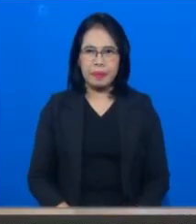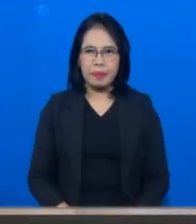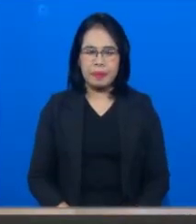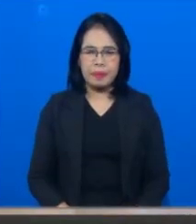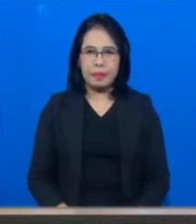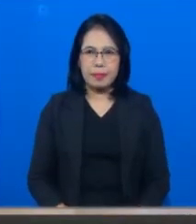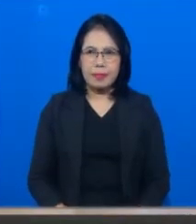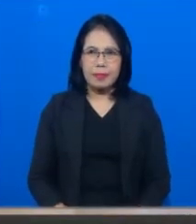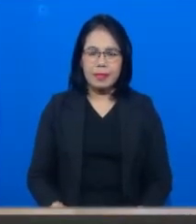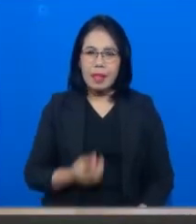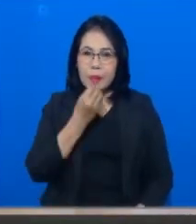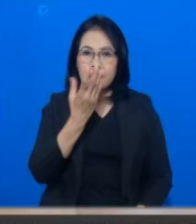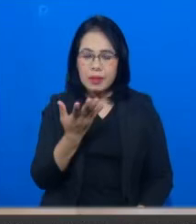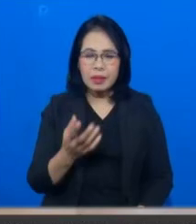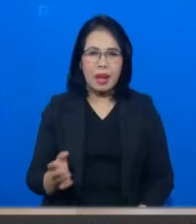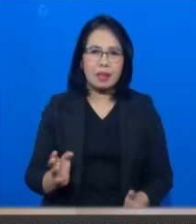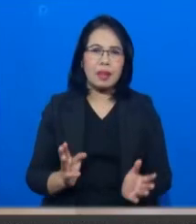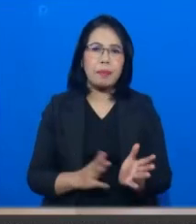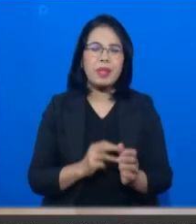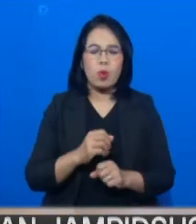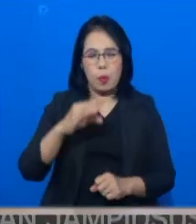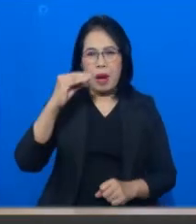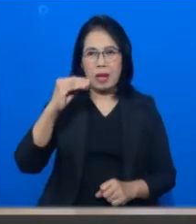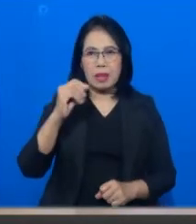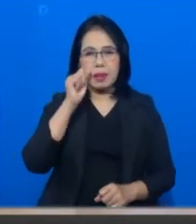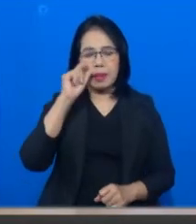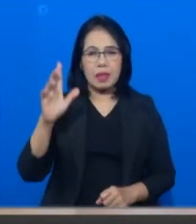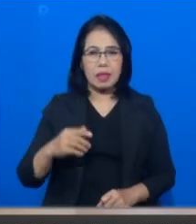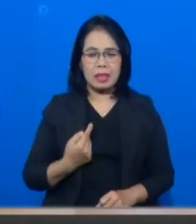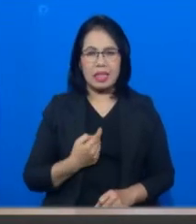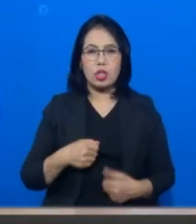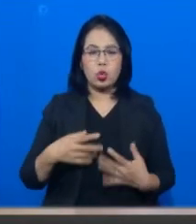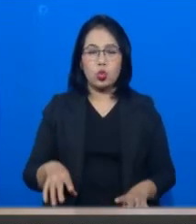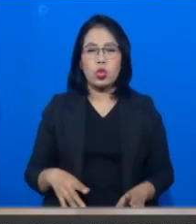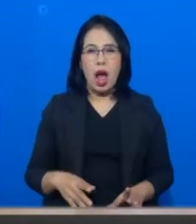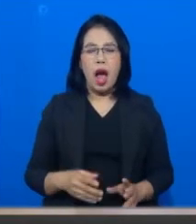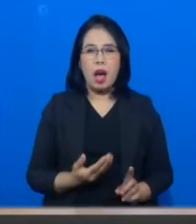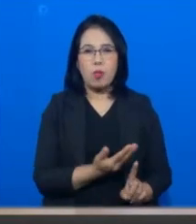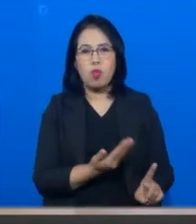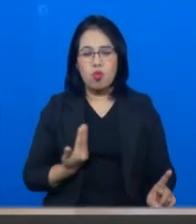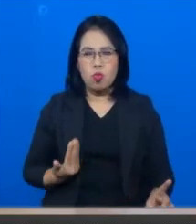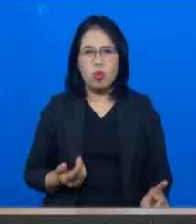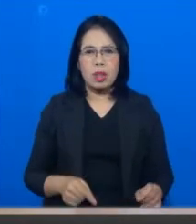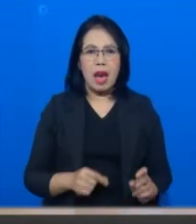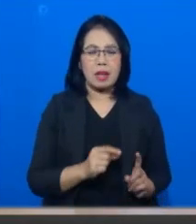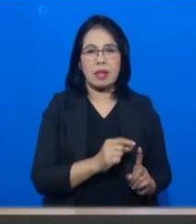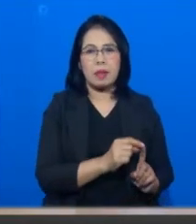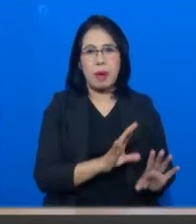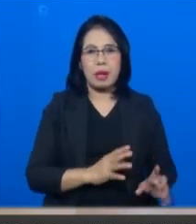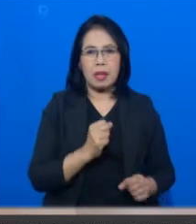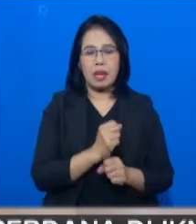Dalam pernyataannya yang dirilis Minggu pagi, Erlangga menyebut dirinya sudah terhitung mundur dari kursi ketum Golkar pada Sabtu